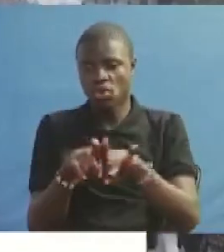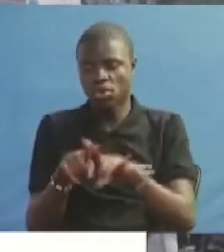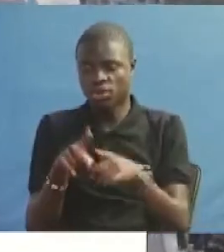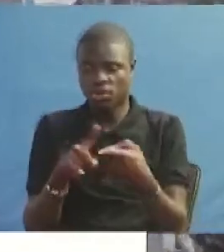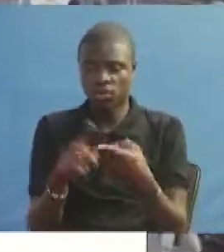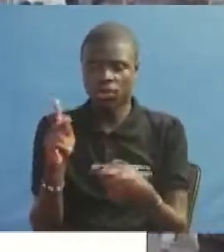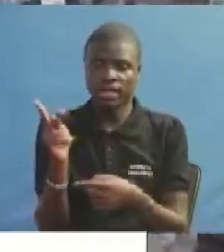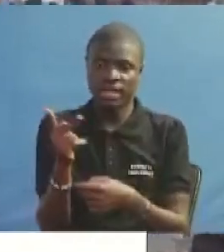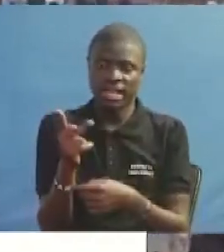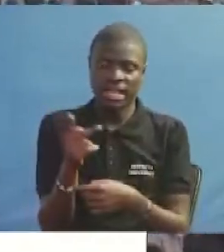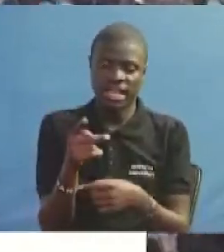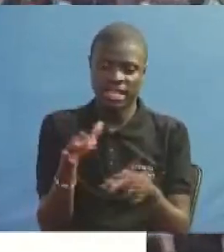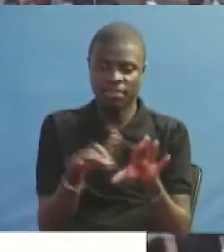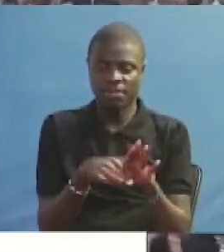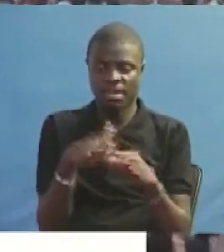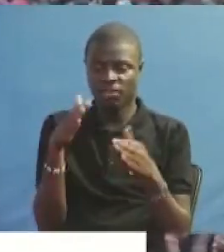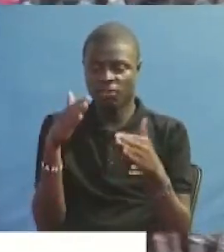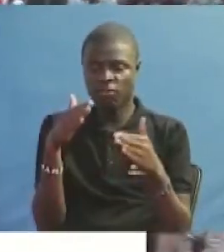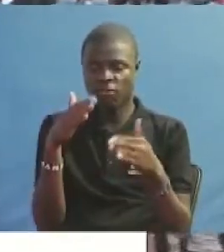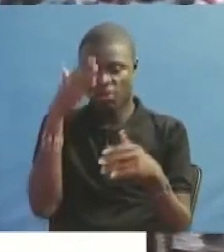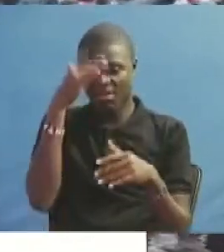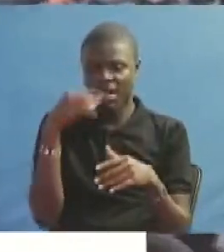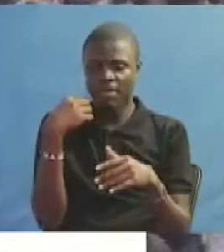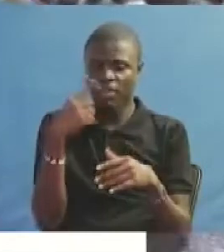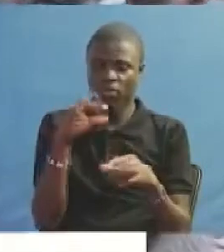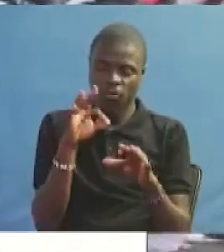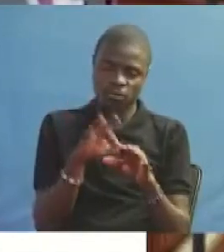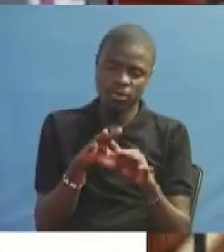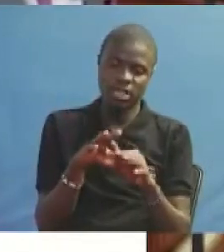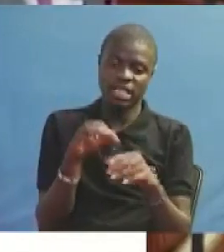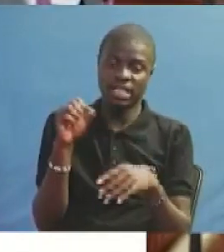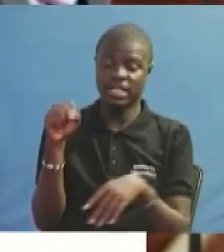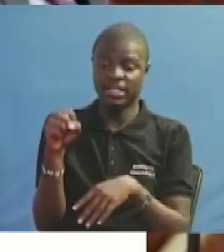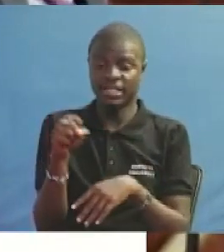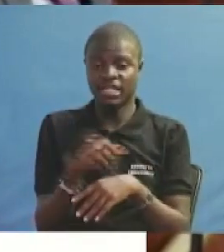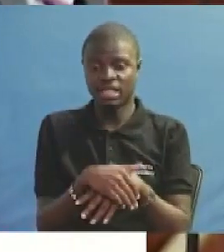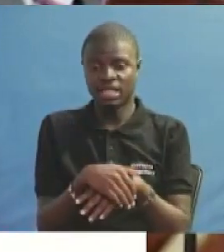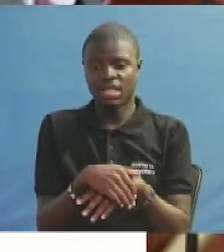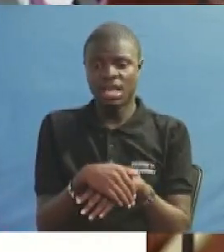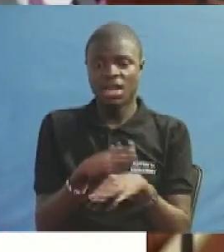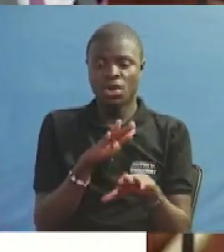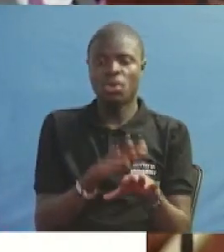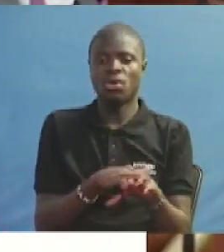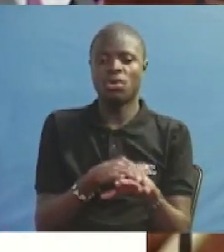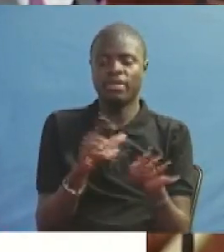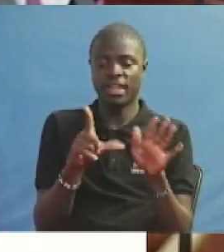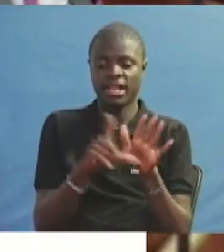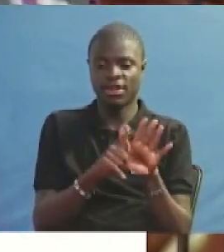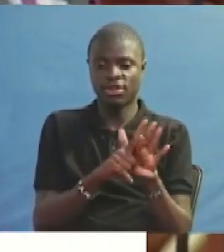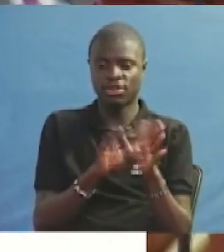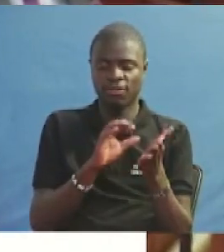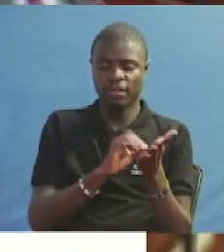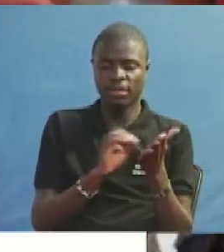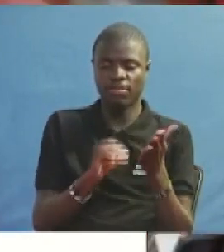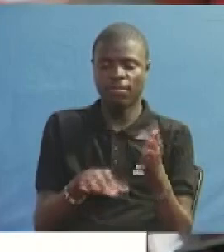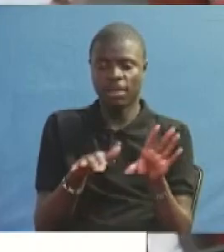uongozini wabunge waliopiga kura kuunga mkono mswada wa fedha. Kwa mujibu wa sheria za kuwaondoa mamlakani wa